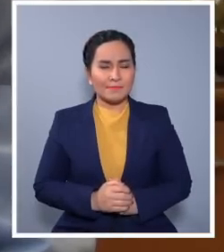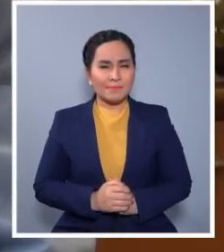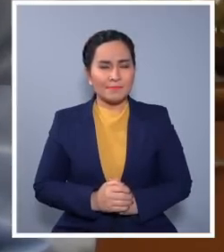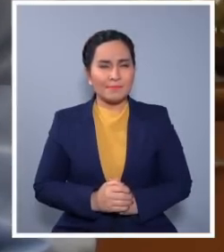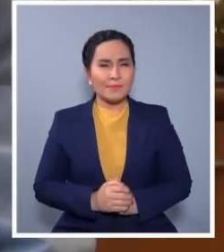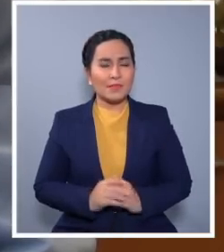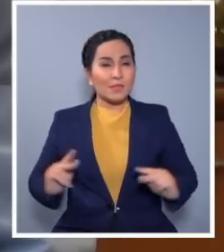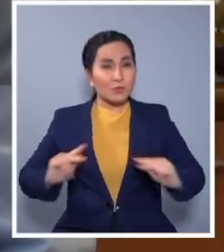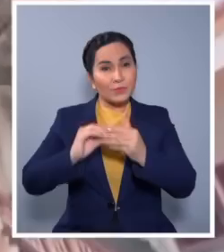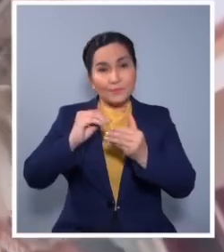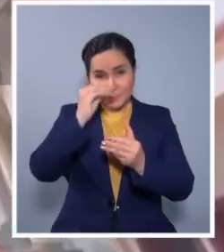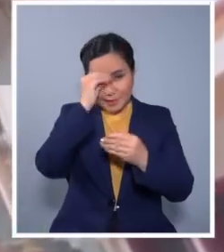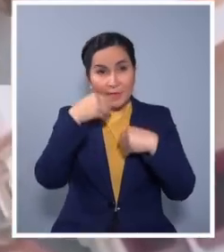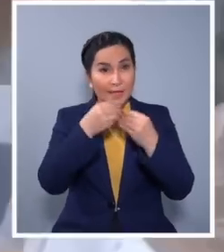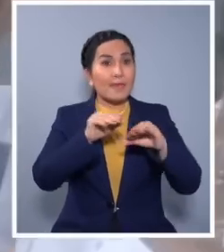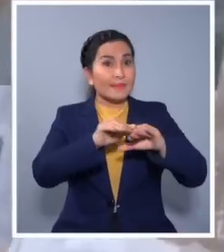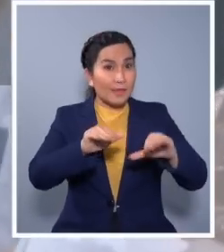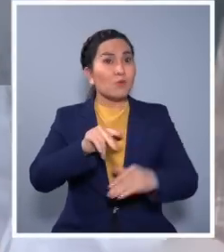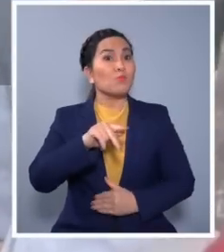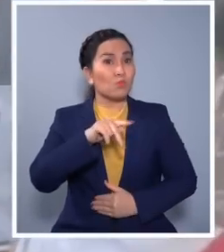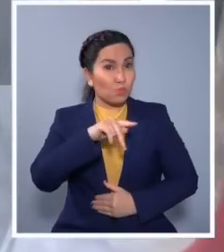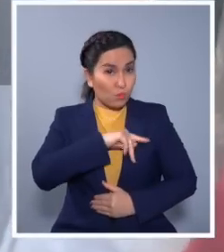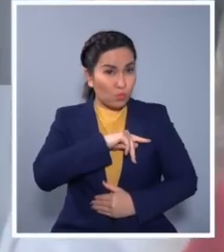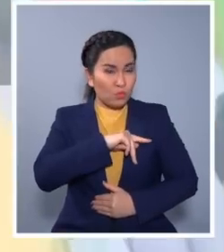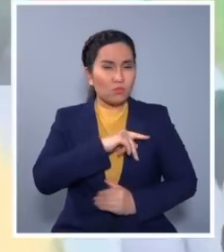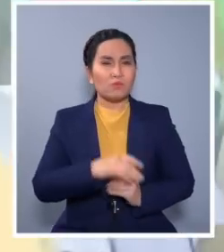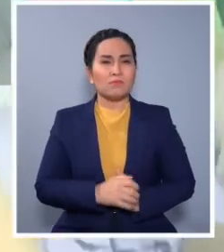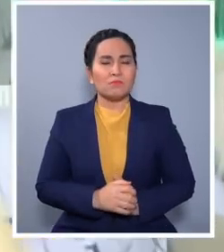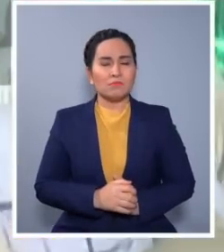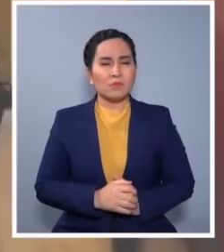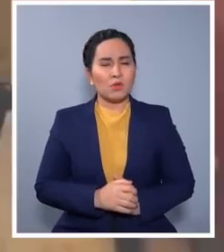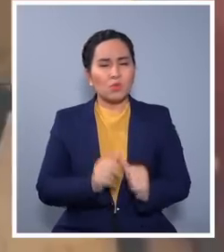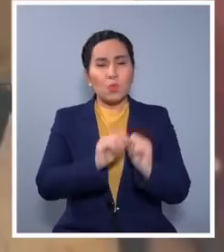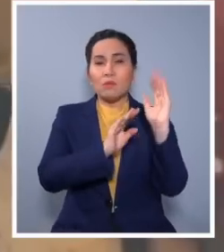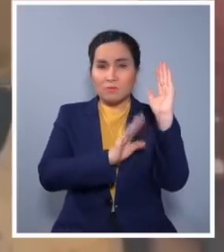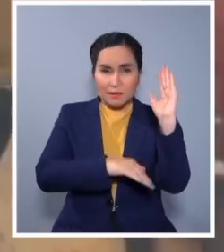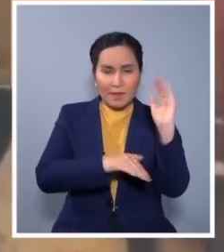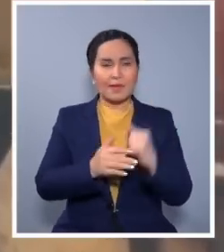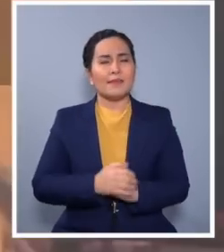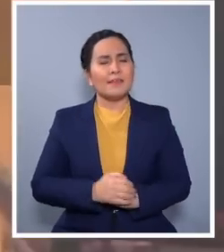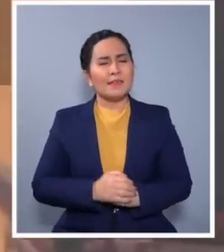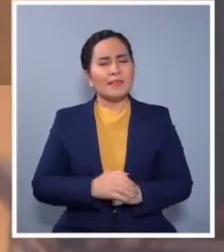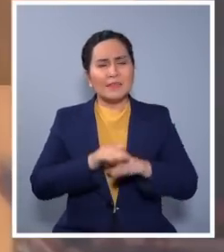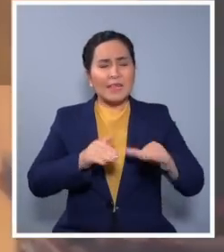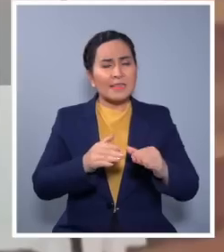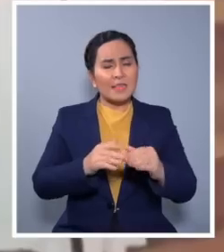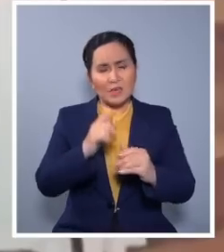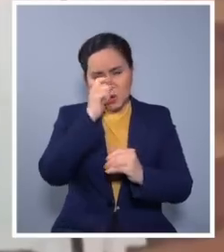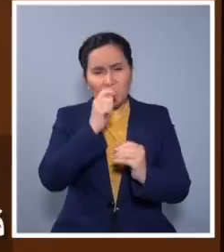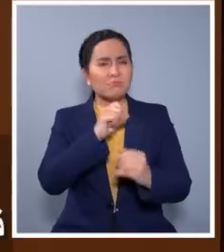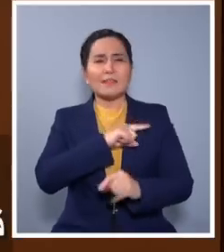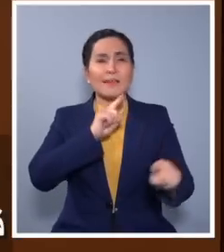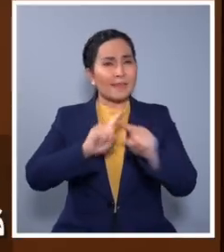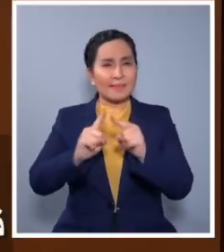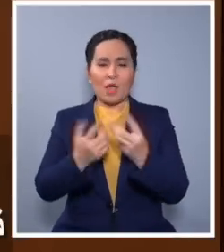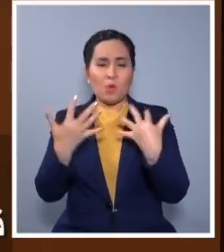ให้เด็กพุทธในพื้นที่แล้วก็เด็กที่นับถือศาสนาอื่นเข้ามาร่วมด้วย